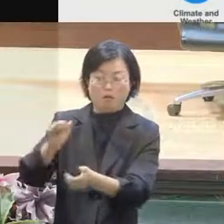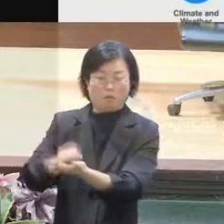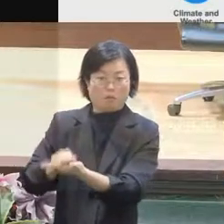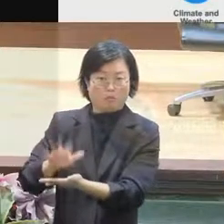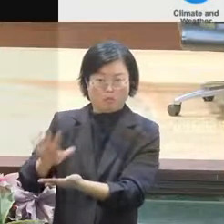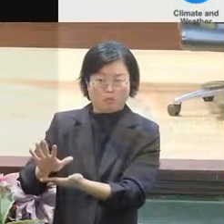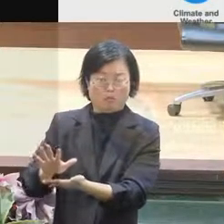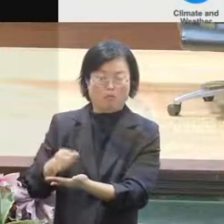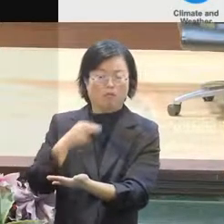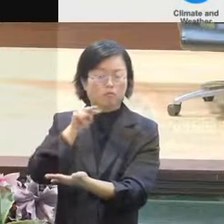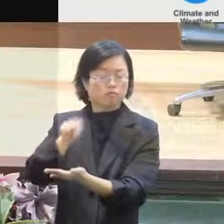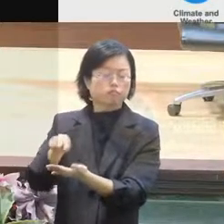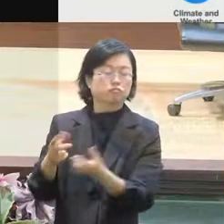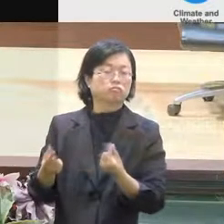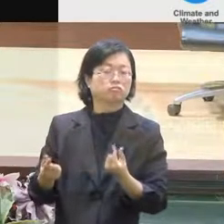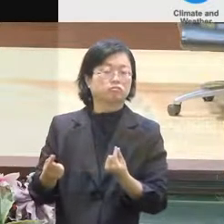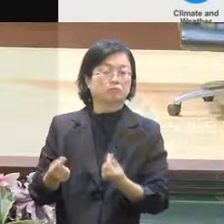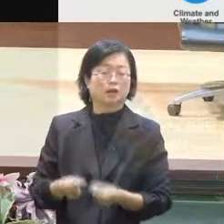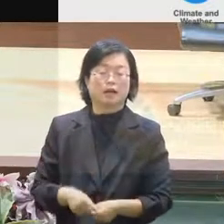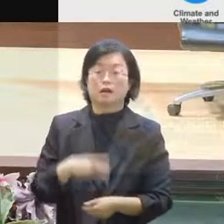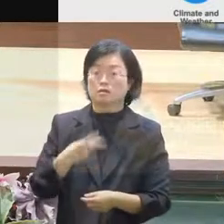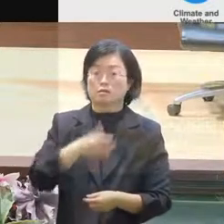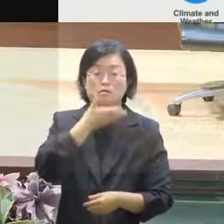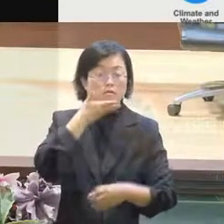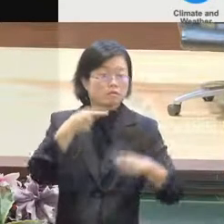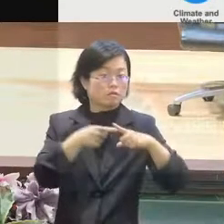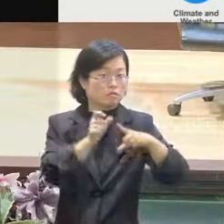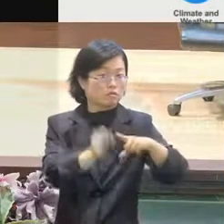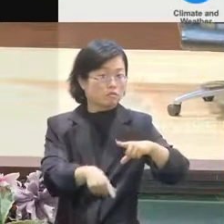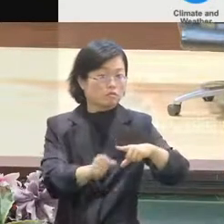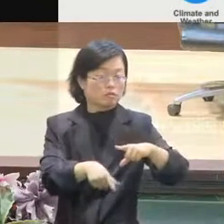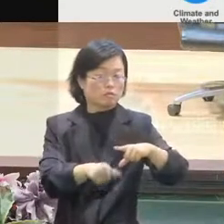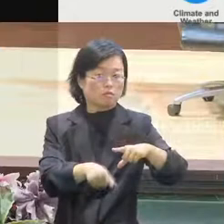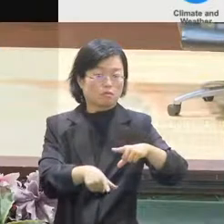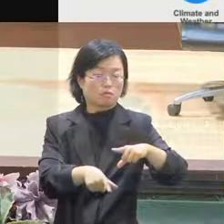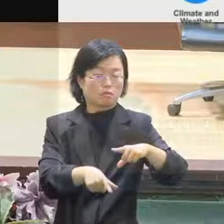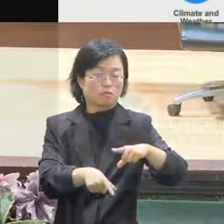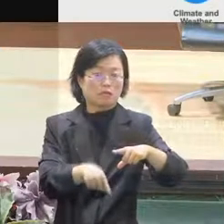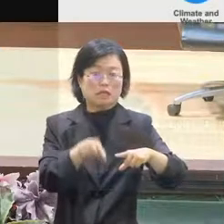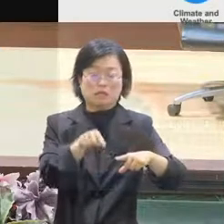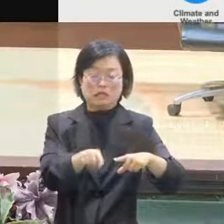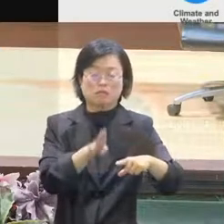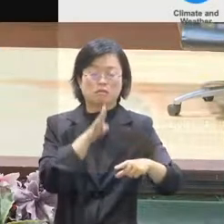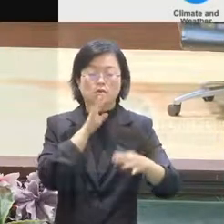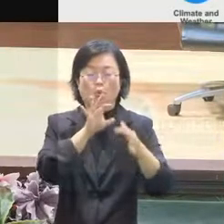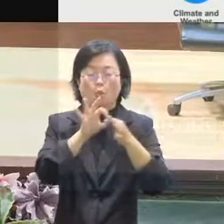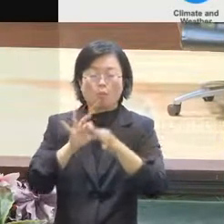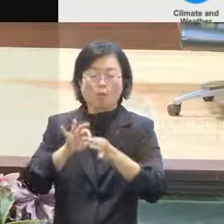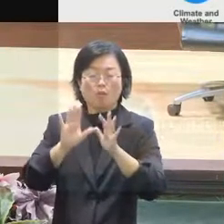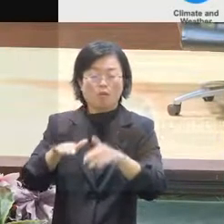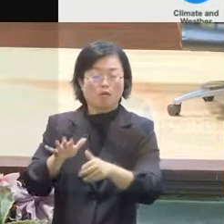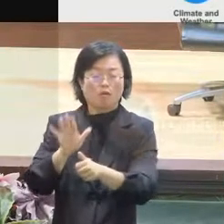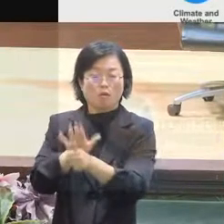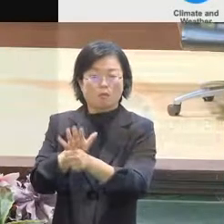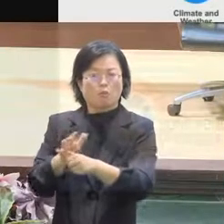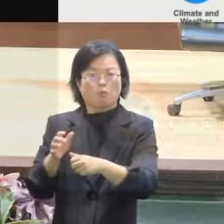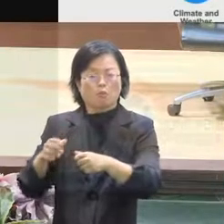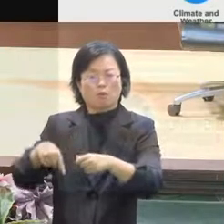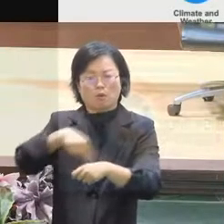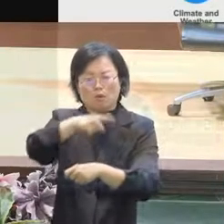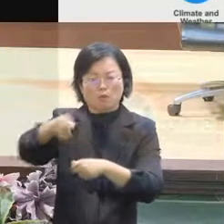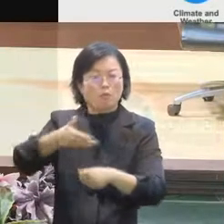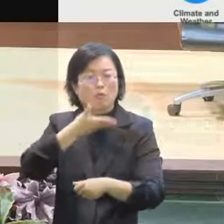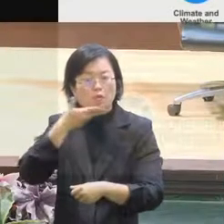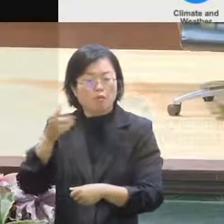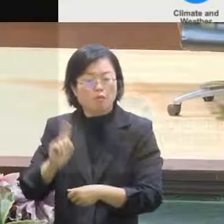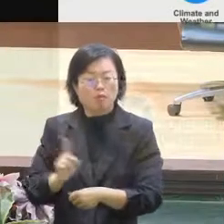是一些私人的公司，但是其实他们从事的业务跟公众的利益是密切相关的。比如说在香港，